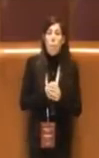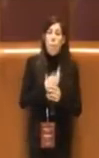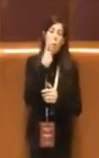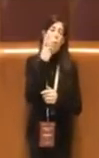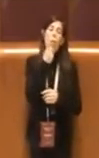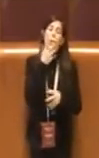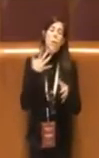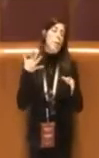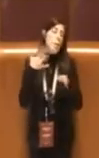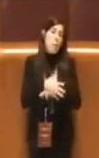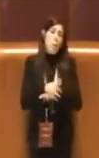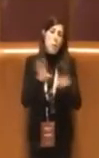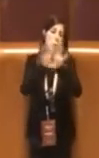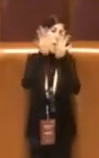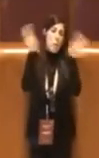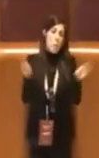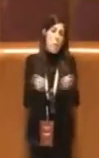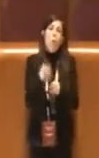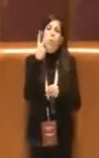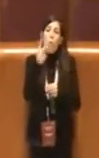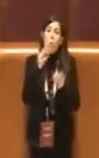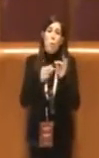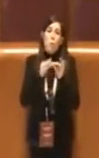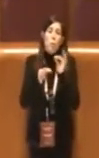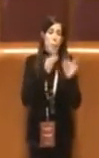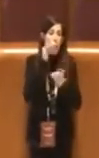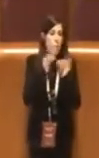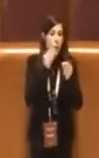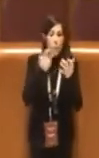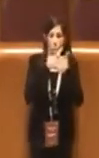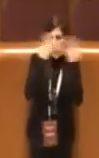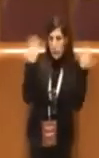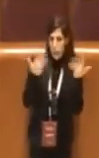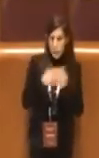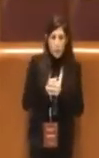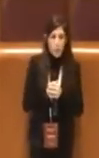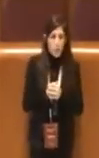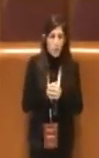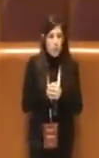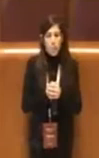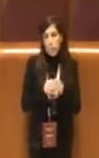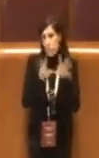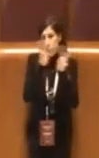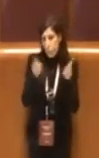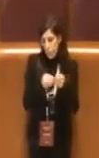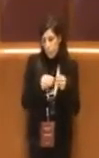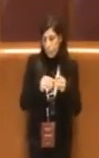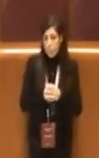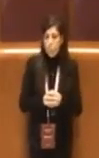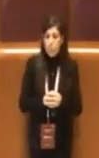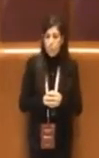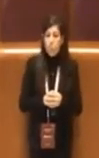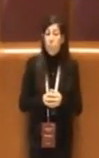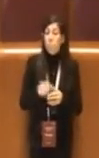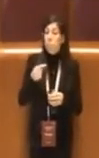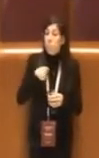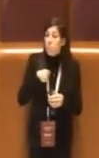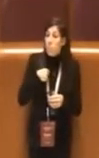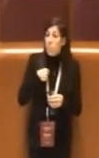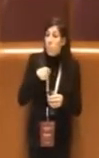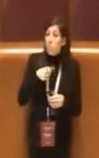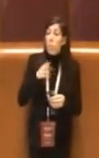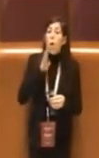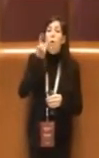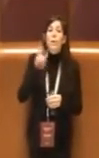così diciamo, impieghiamo 2 minuti e chiariamo un po' di situazioni. Allora, io condivido quello che dice